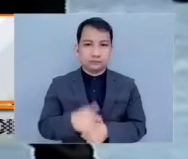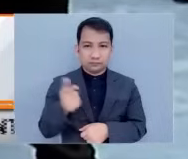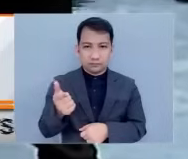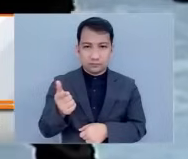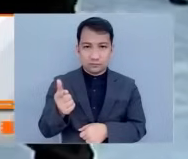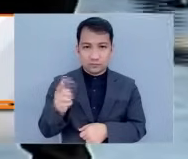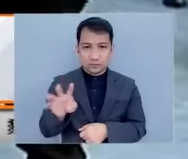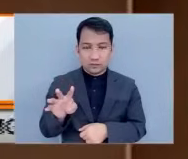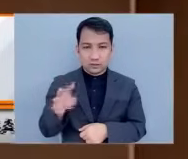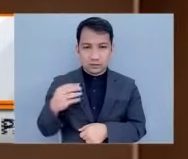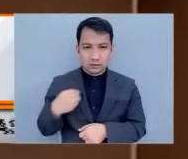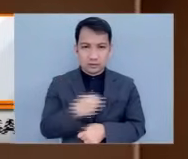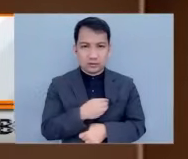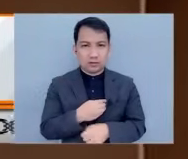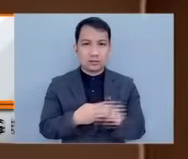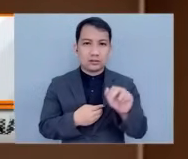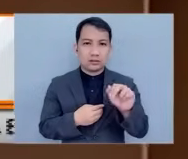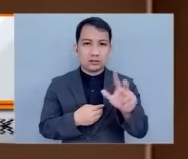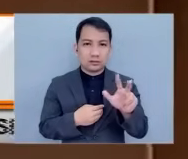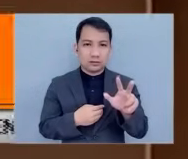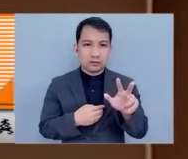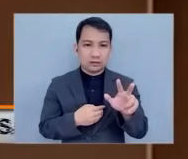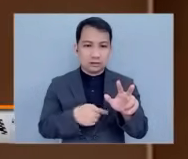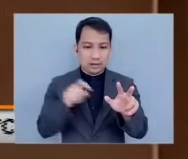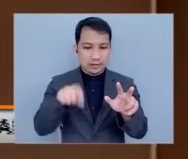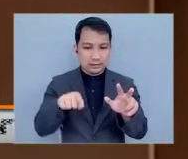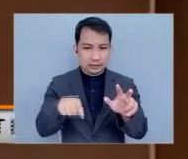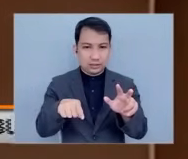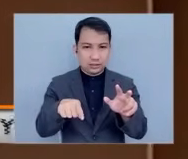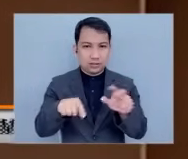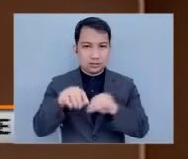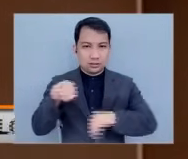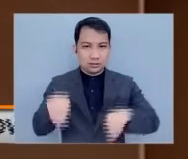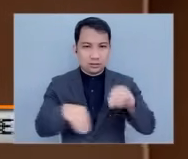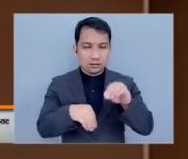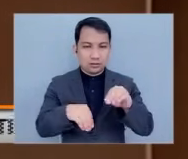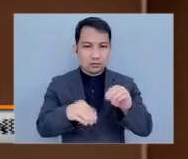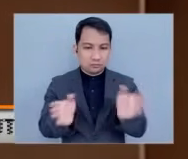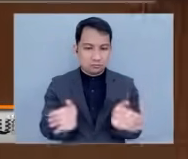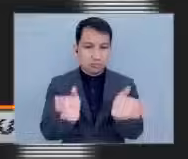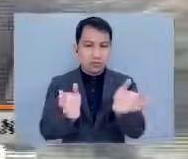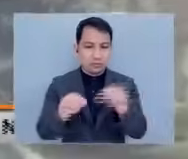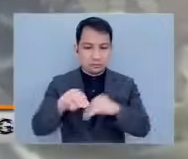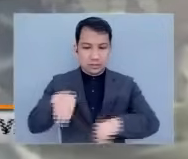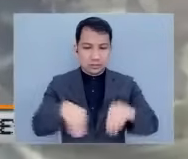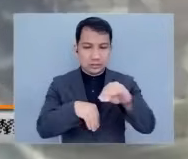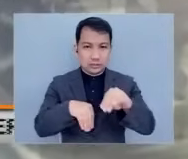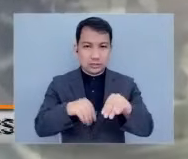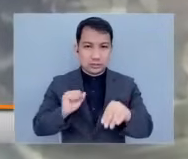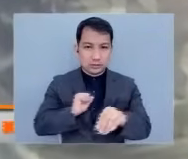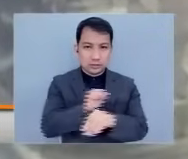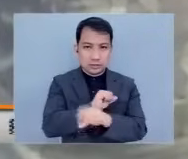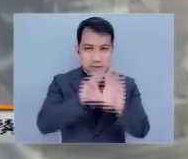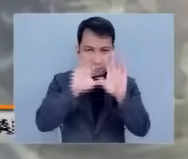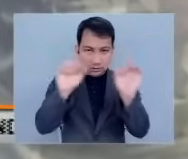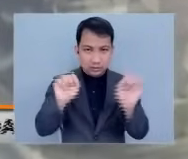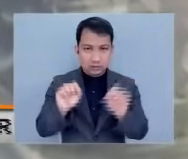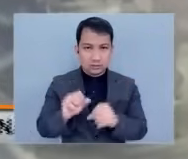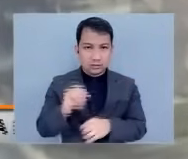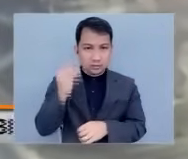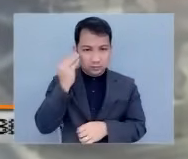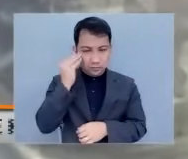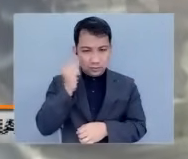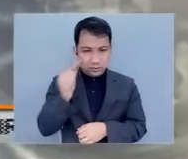Senado, 13 lang ang kailangang boto kung may magtutulak na palitan ng Senate President. Pero si Zubiri, kinausap na raw ang